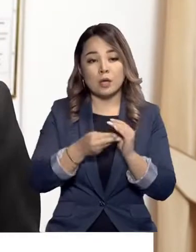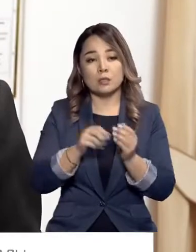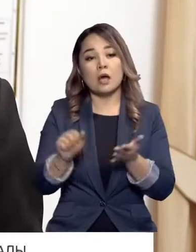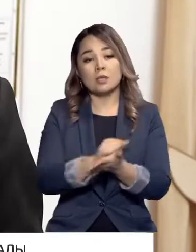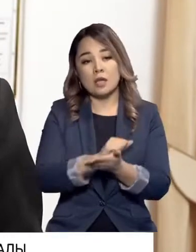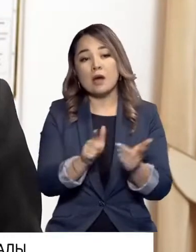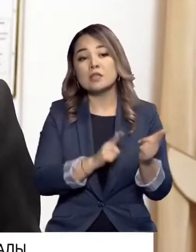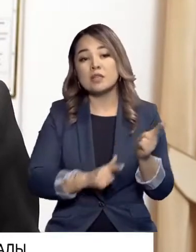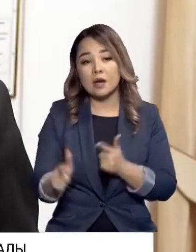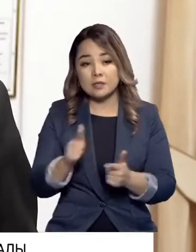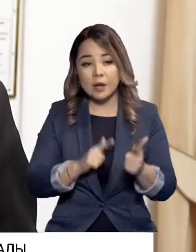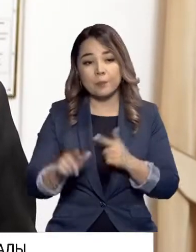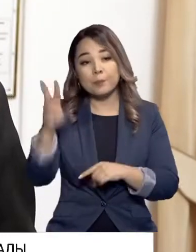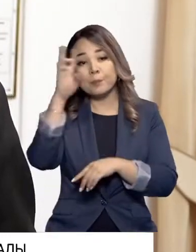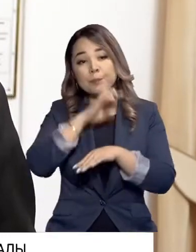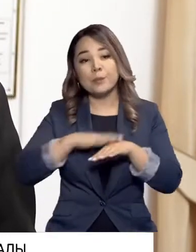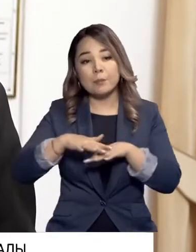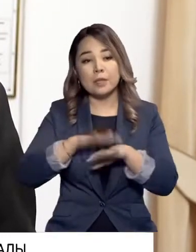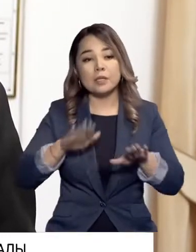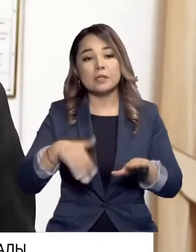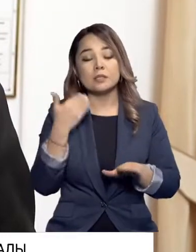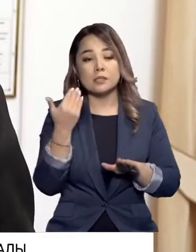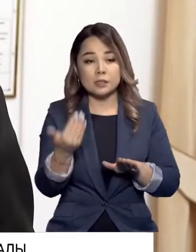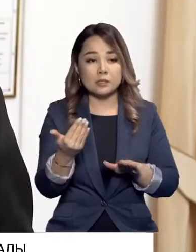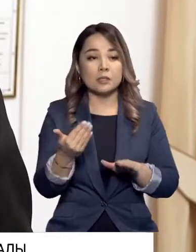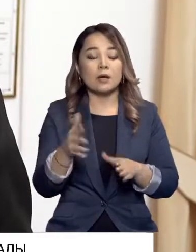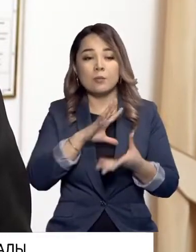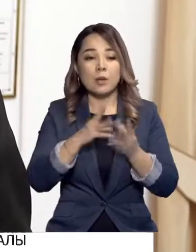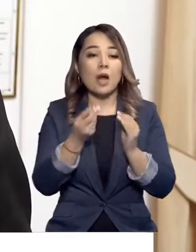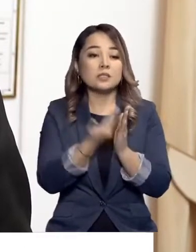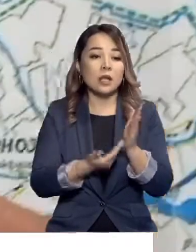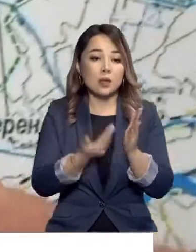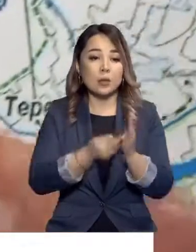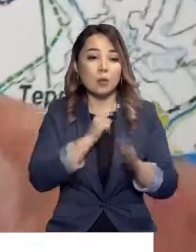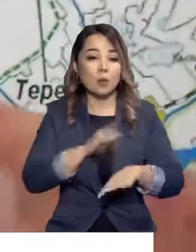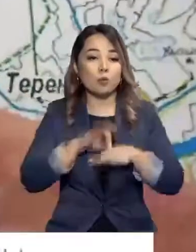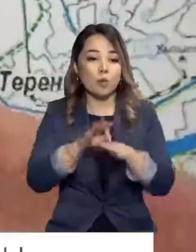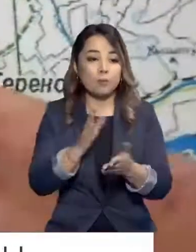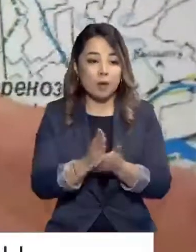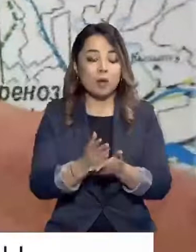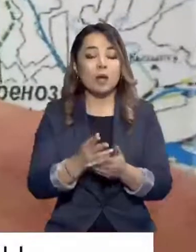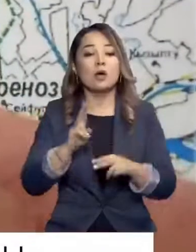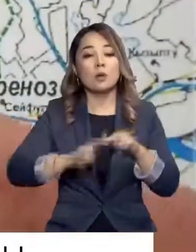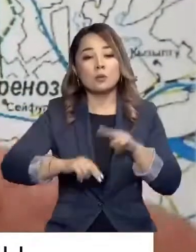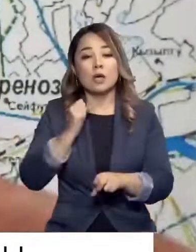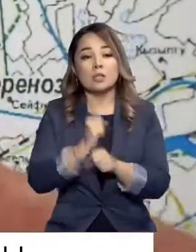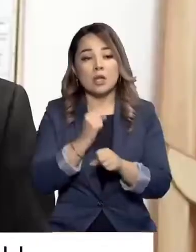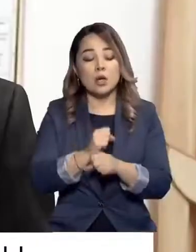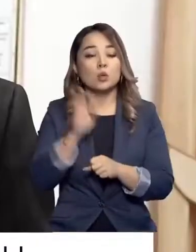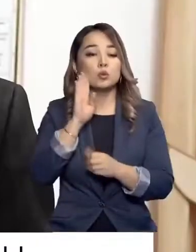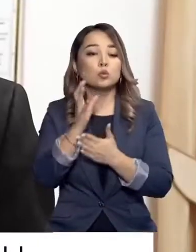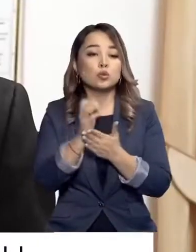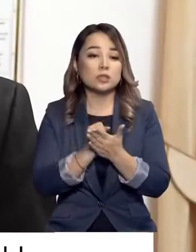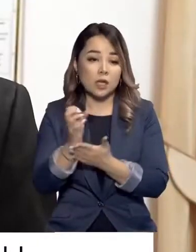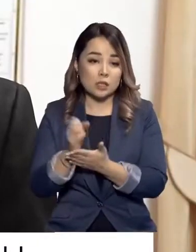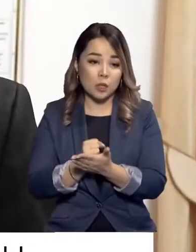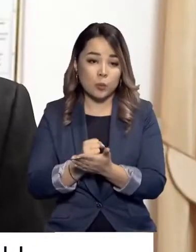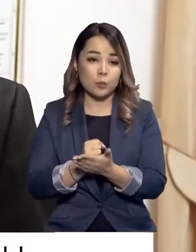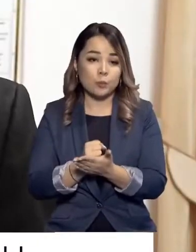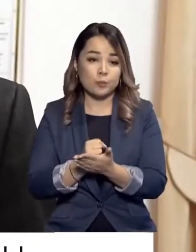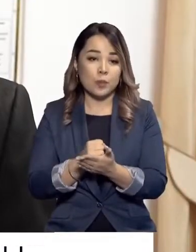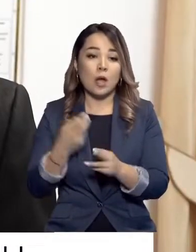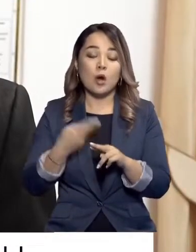дайындалып, мемлекеттік сарбытамадан өткізілуде. Үш тоспа салу арқылы суды жинақтау.